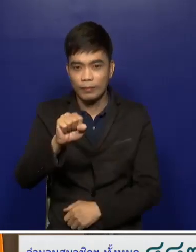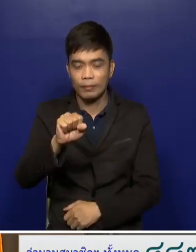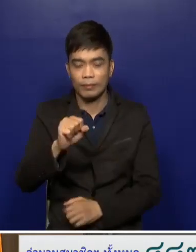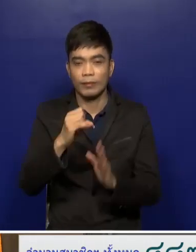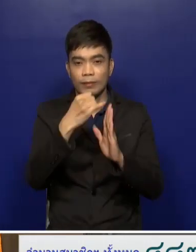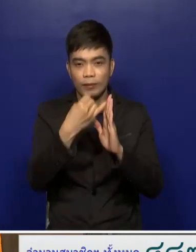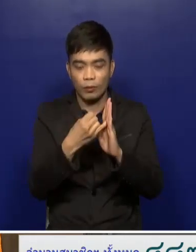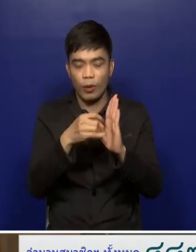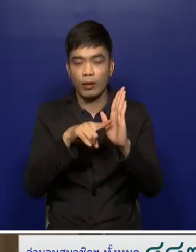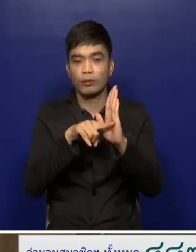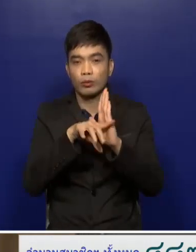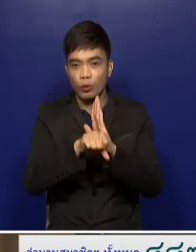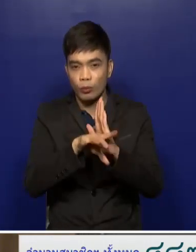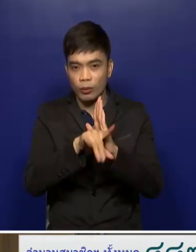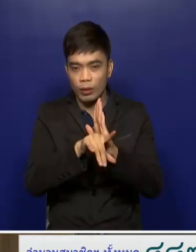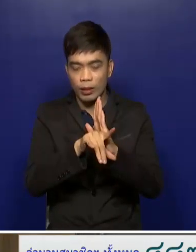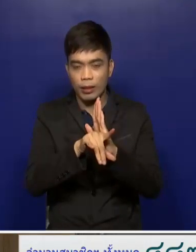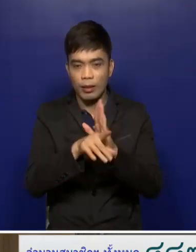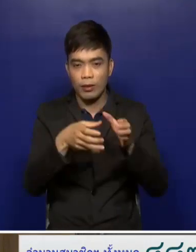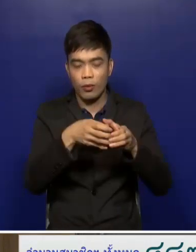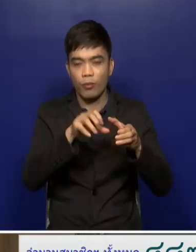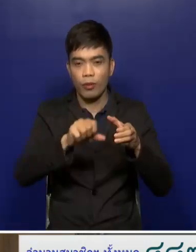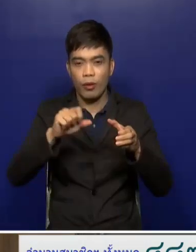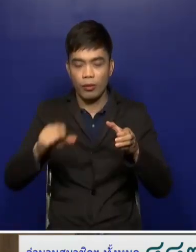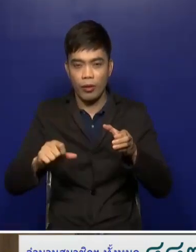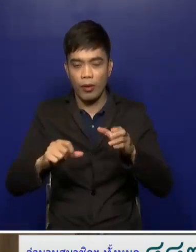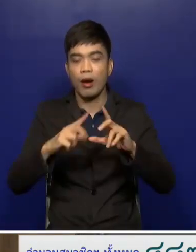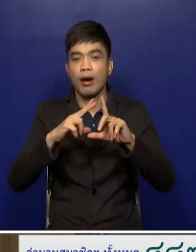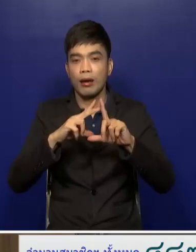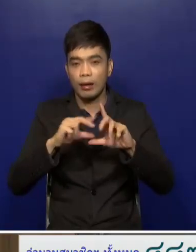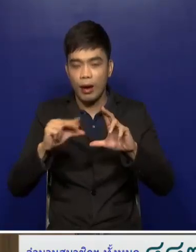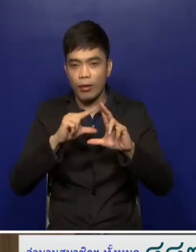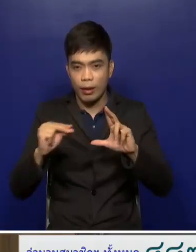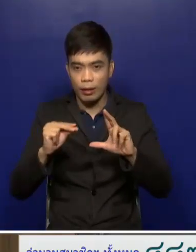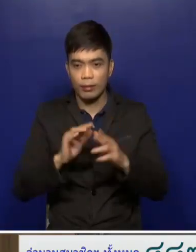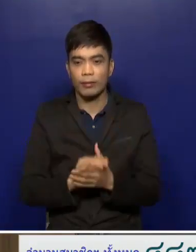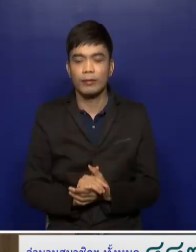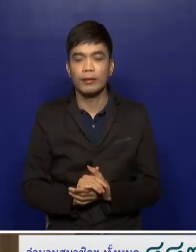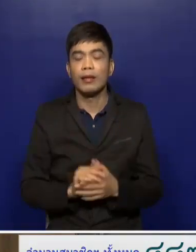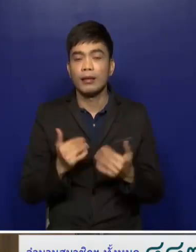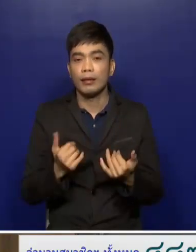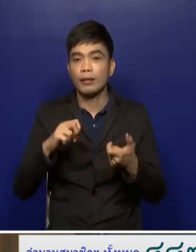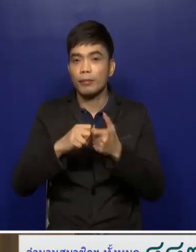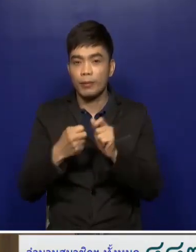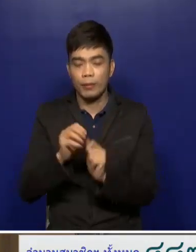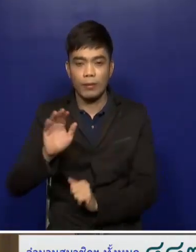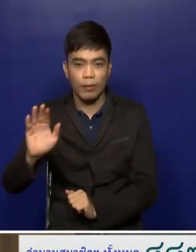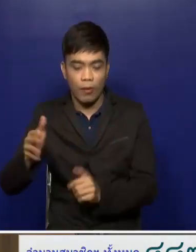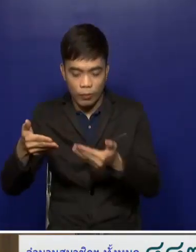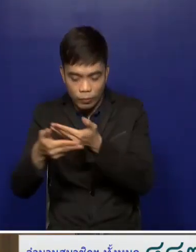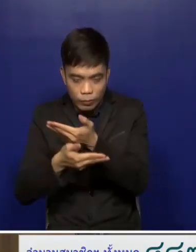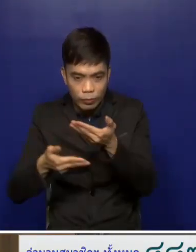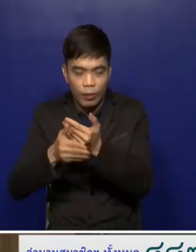บุรีเขต6พรรคก้าวไกลขออนุญาตหารือท่านประธานเรื่องความเดือดร้อนของพี่น้องประชาชนชาวตำบ